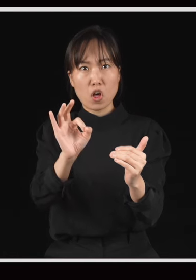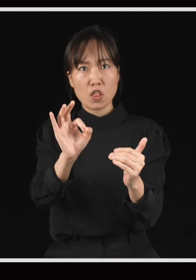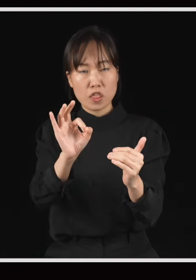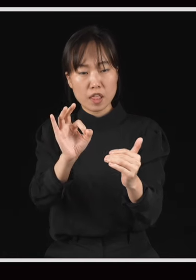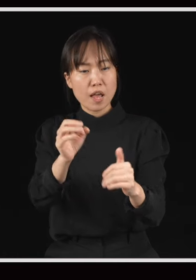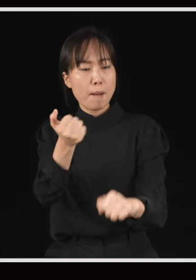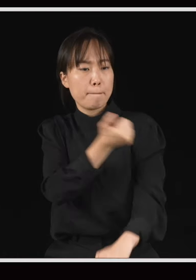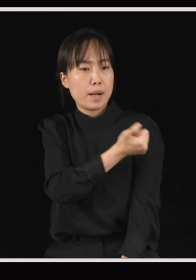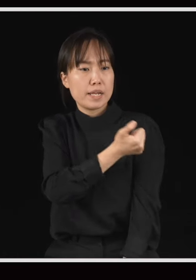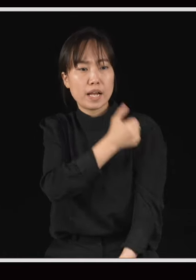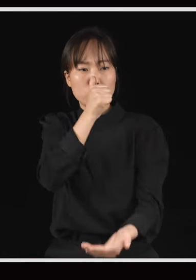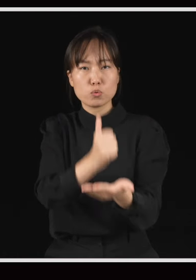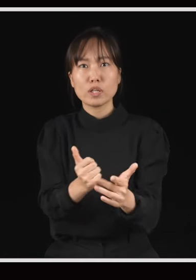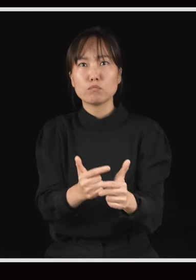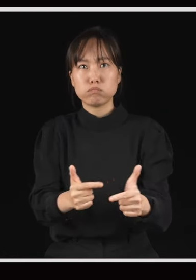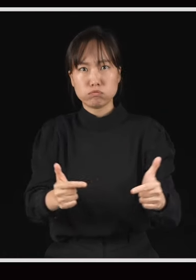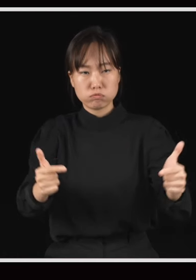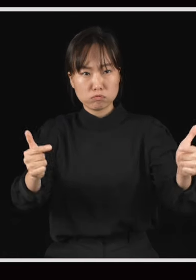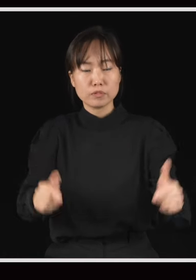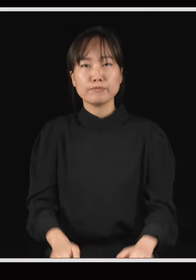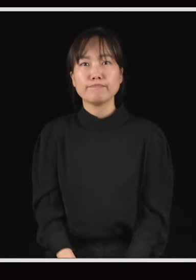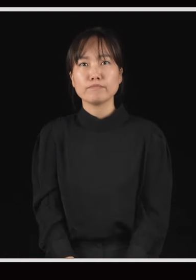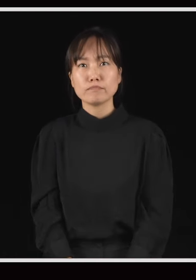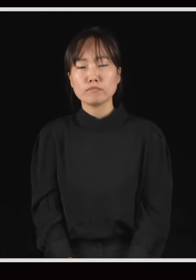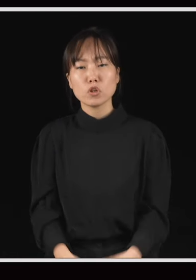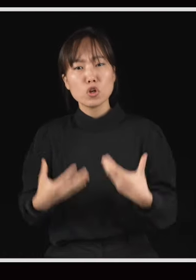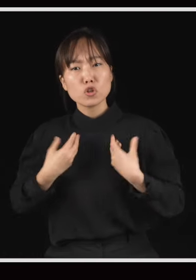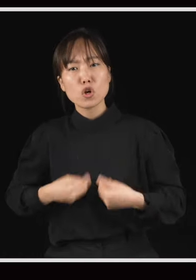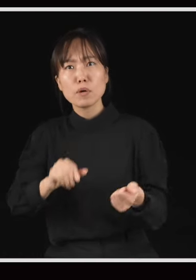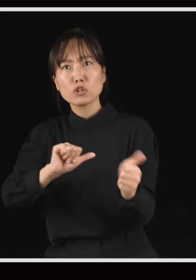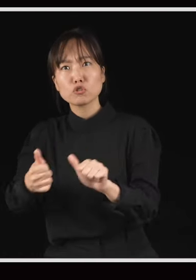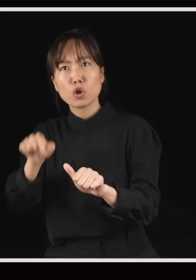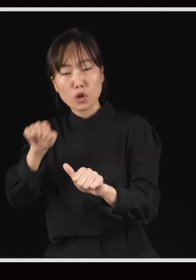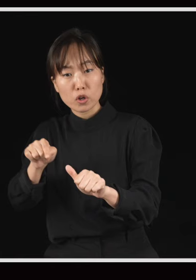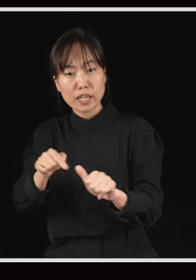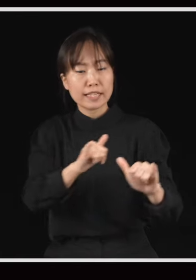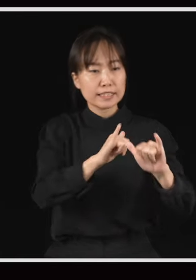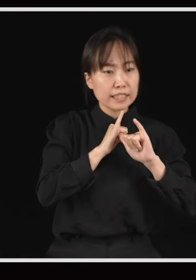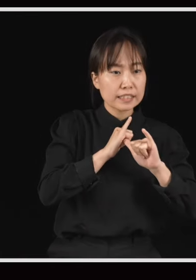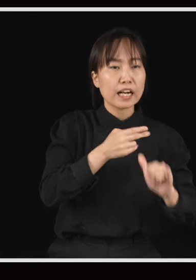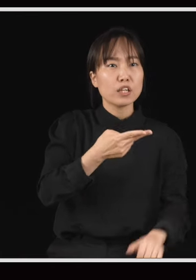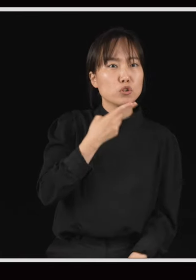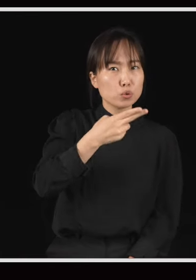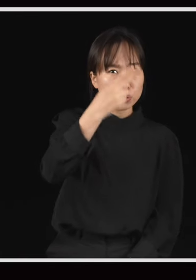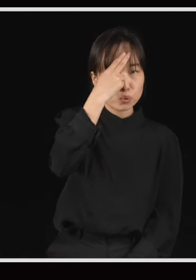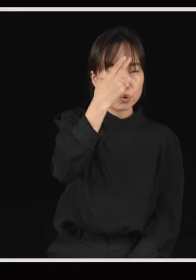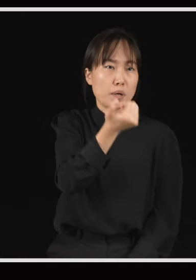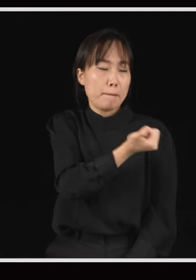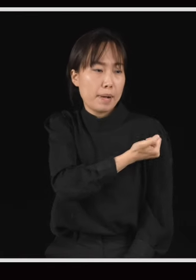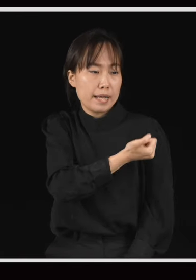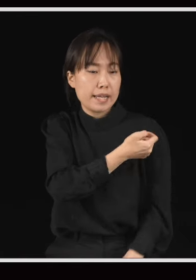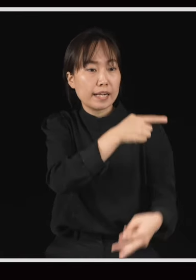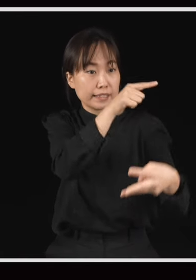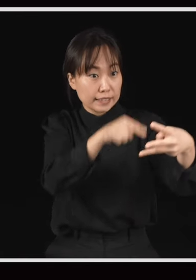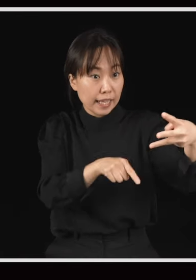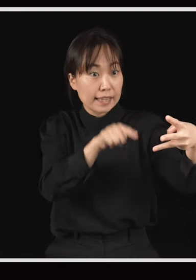추이가 더 이렇게 지수적으로 올라가고 있죠. 그러니까 보통 절망사를 얘기할 때 자살, 알코올